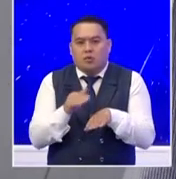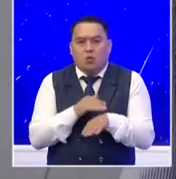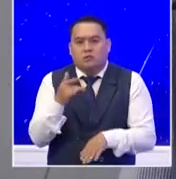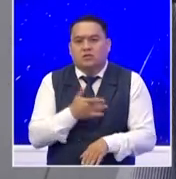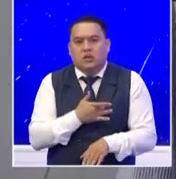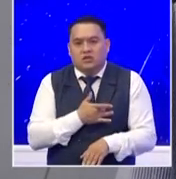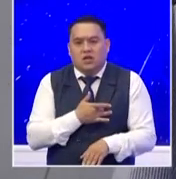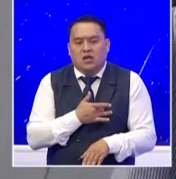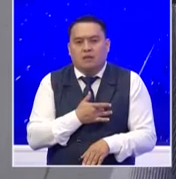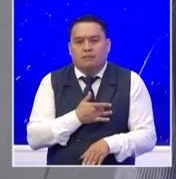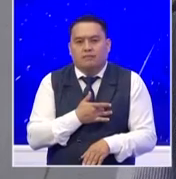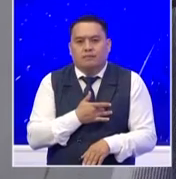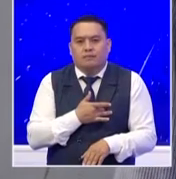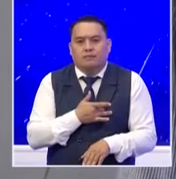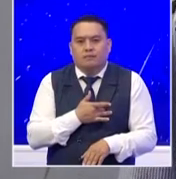сердце.